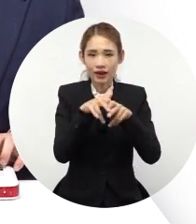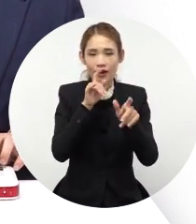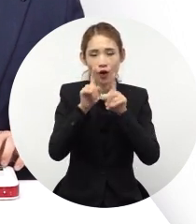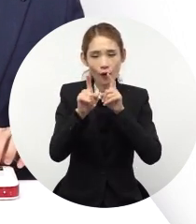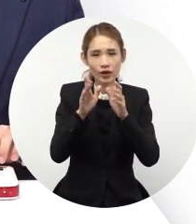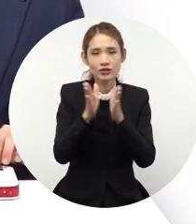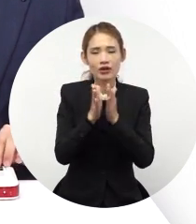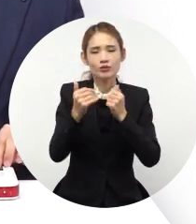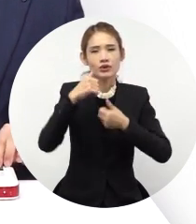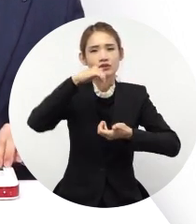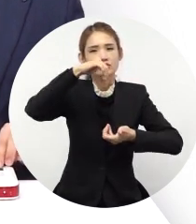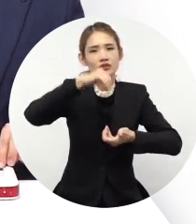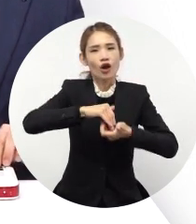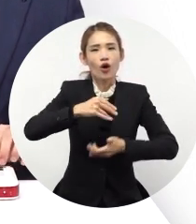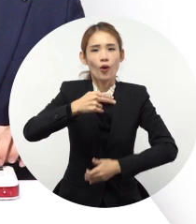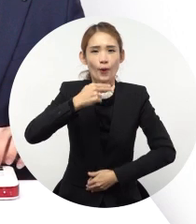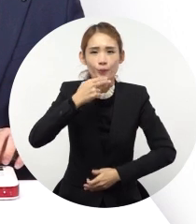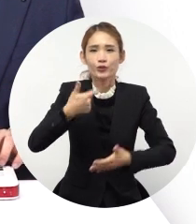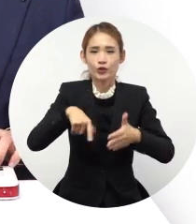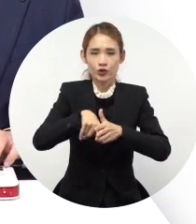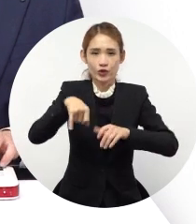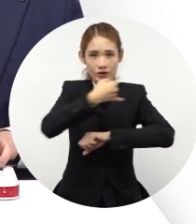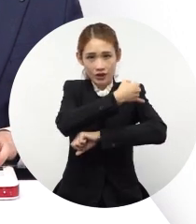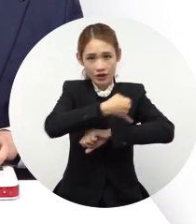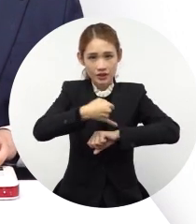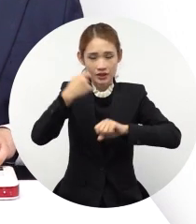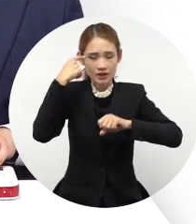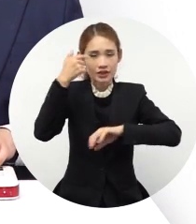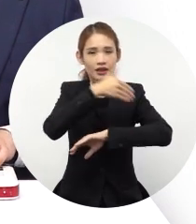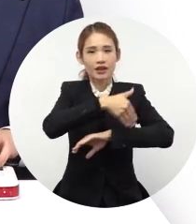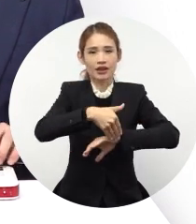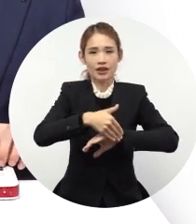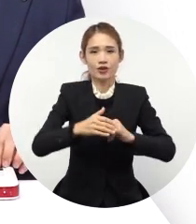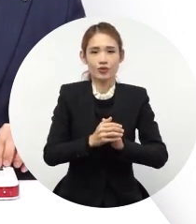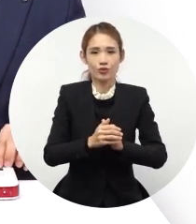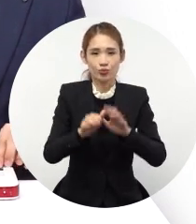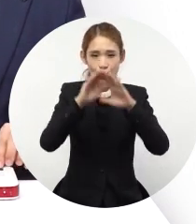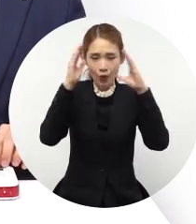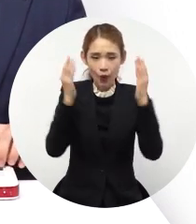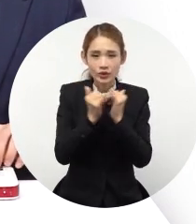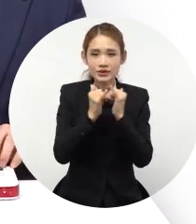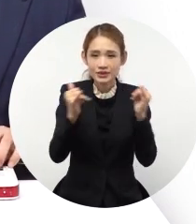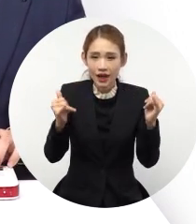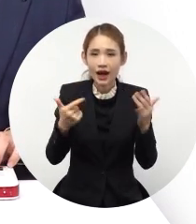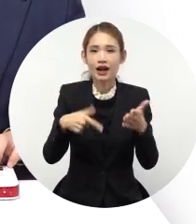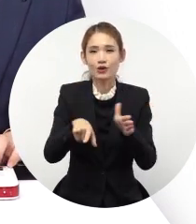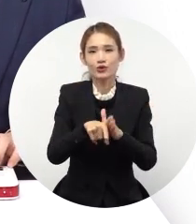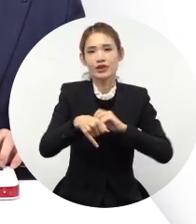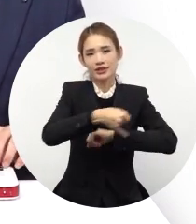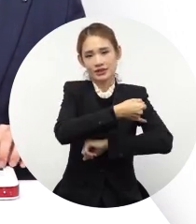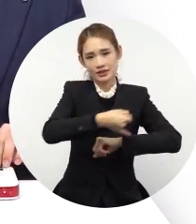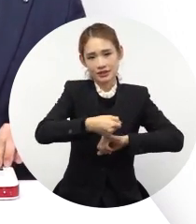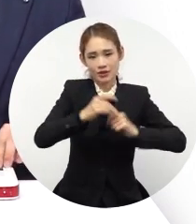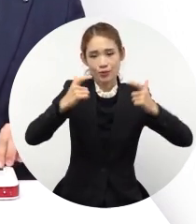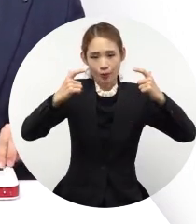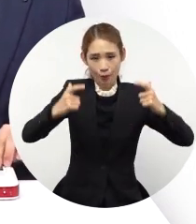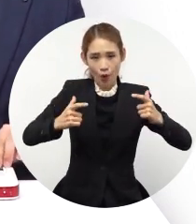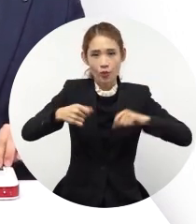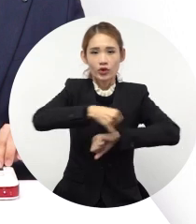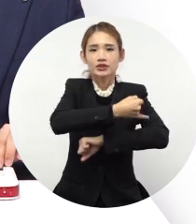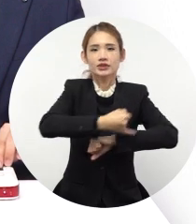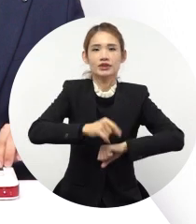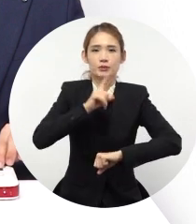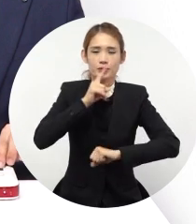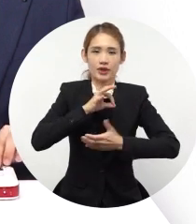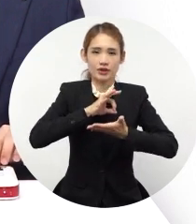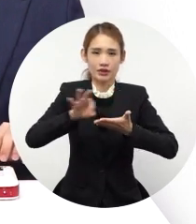언어 등으로 제약을 받지 않도록 설계하는 걸 말하는데요. 흔히 모든 사람을 위한 디자인, 범용 디자인이라고